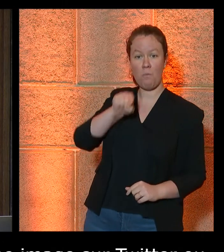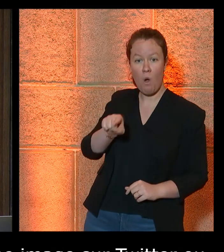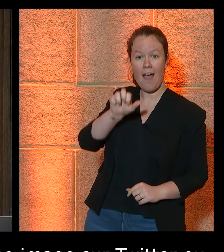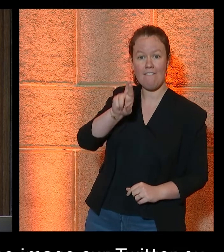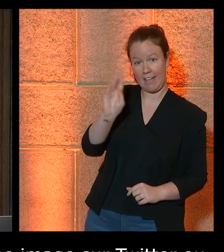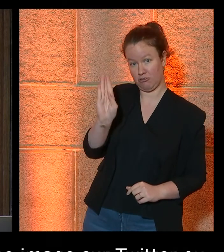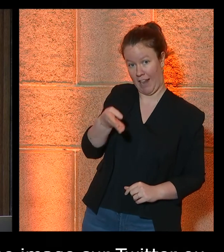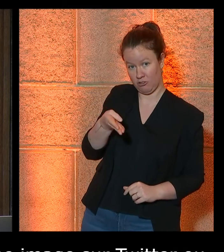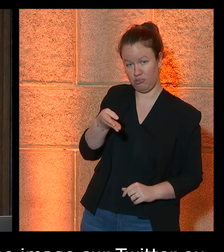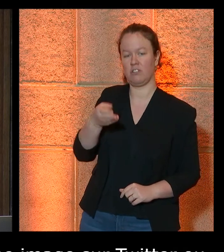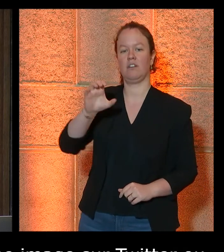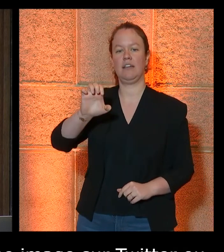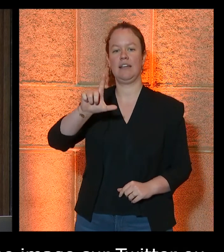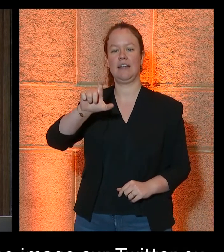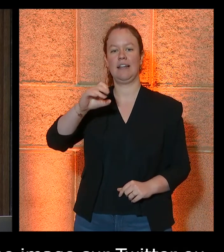cntph.fr/électoral sans accent.